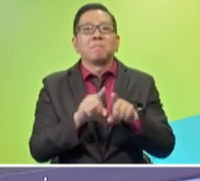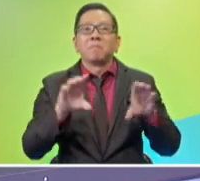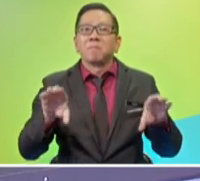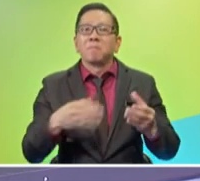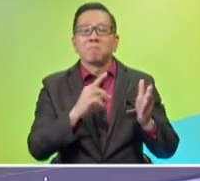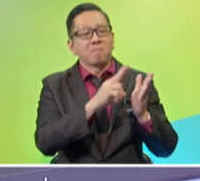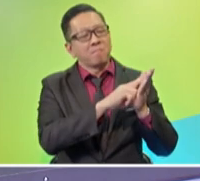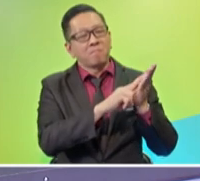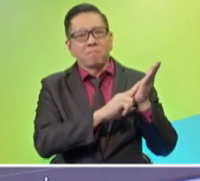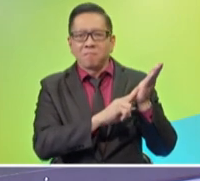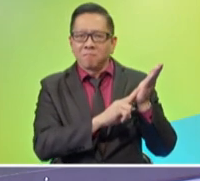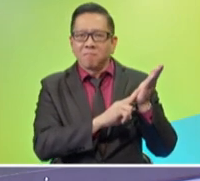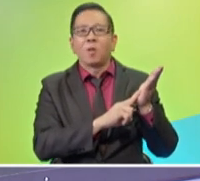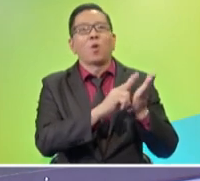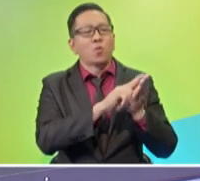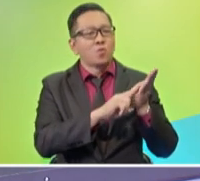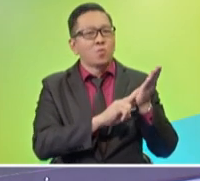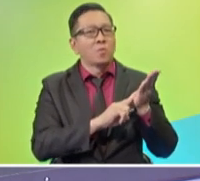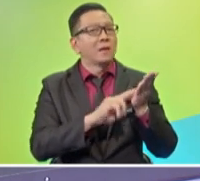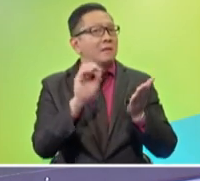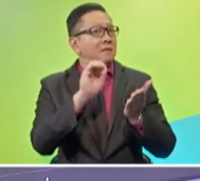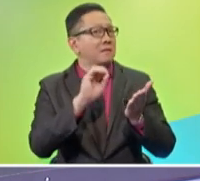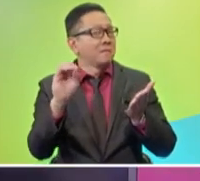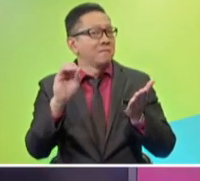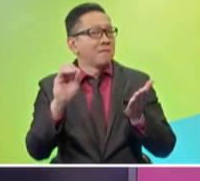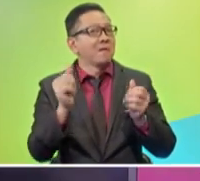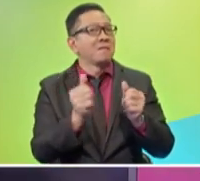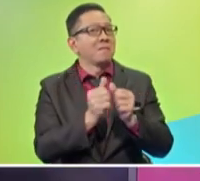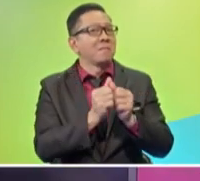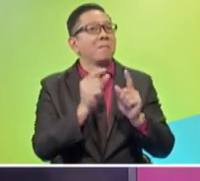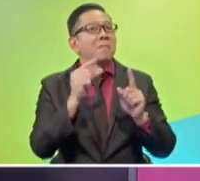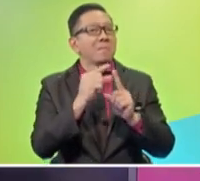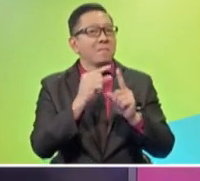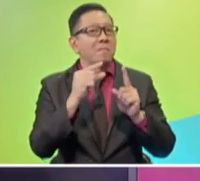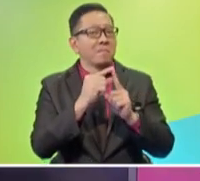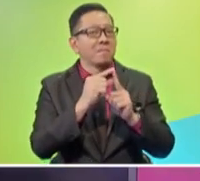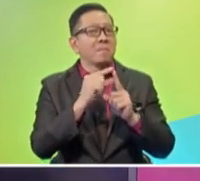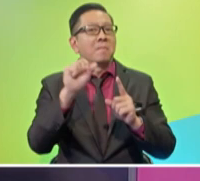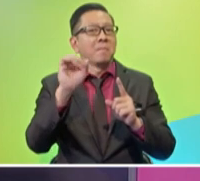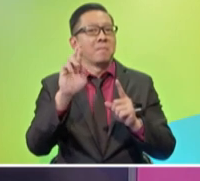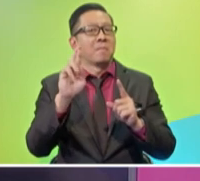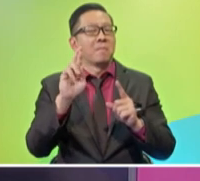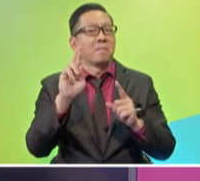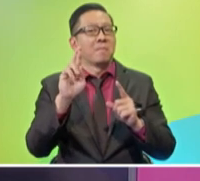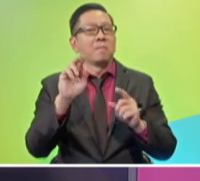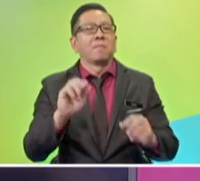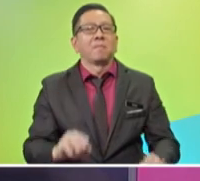dan kemudian kita akan belajar perkataan Sifar itu sendiri. Jadi, namanya ialah